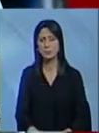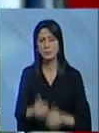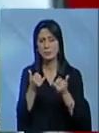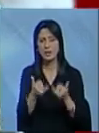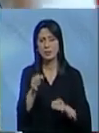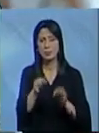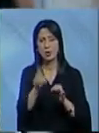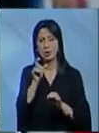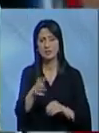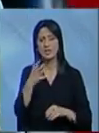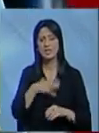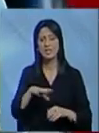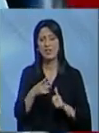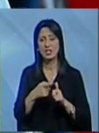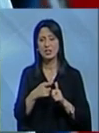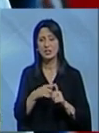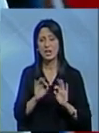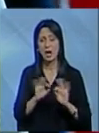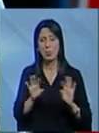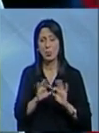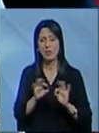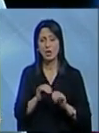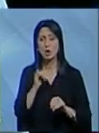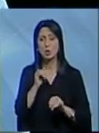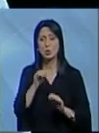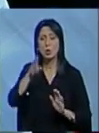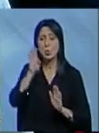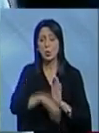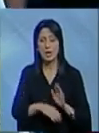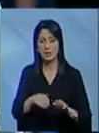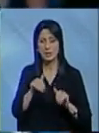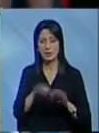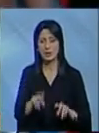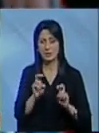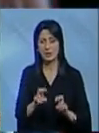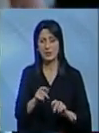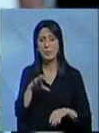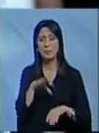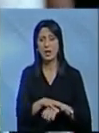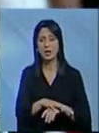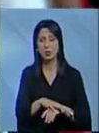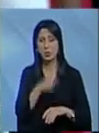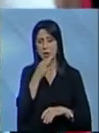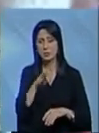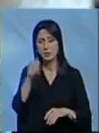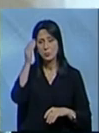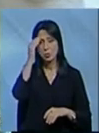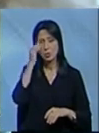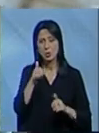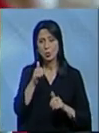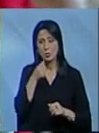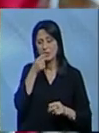ეს მოსამართლემ საქართველოს სახელით გამოაცხადა ცუძე უარესი გადაწყვეტილება. ამითი ფაქტიურად ნებისმიერი მოსაზრება,